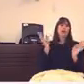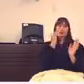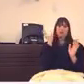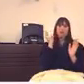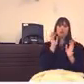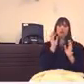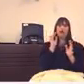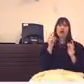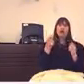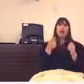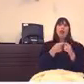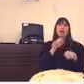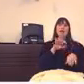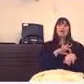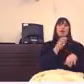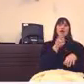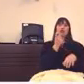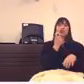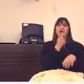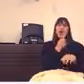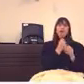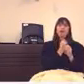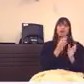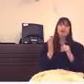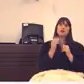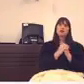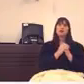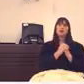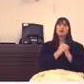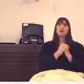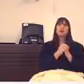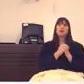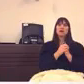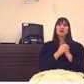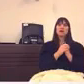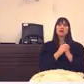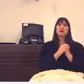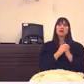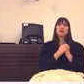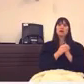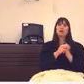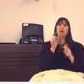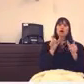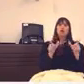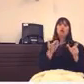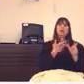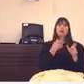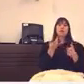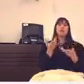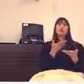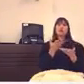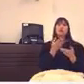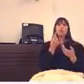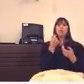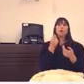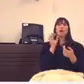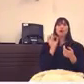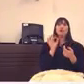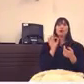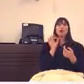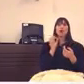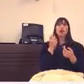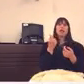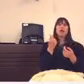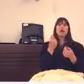המזון. לגבי מרפאת השיניים, נעשה סדר. אחד, אנשים מקבלים שם שירות במחיר של תעריף